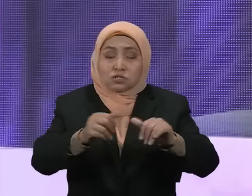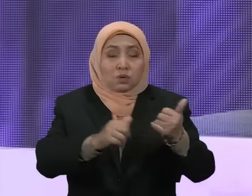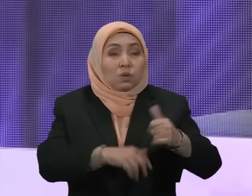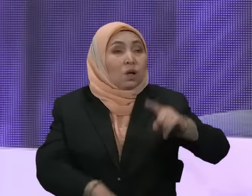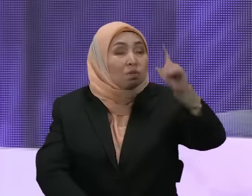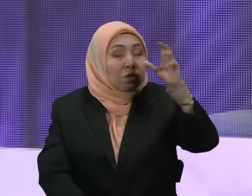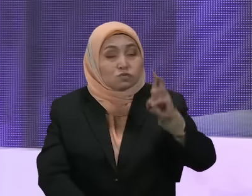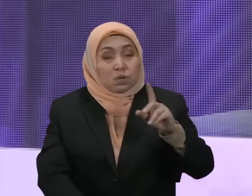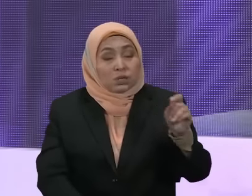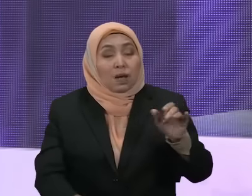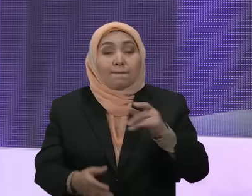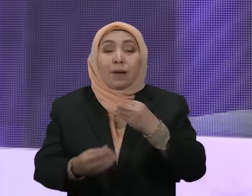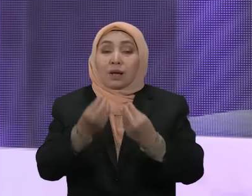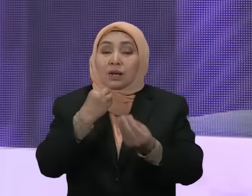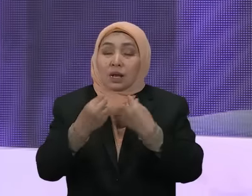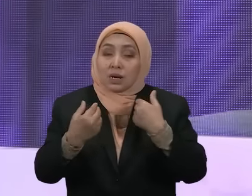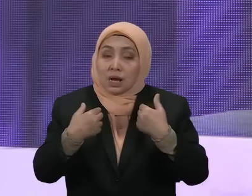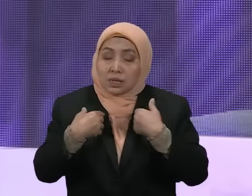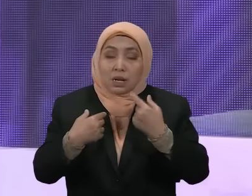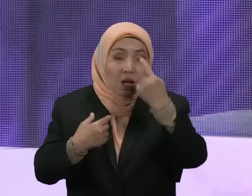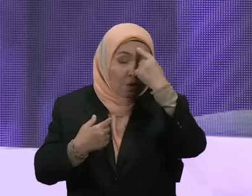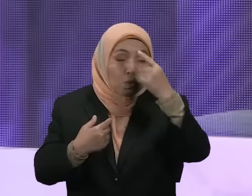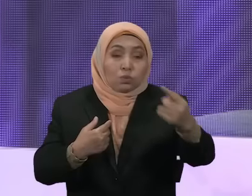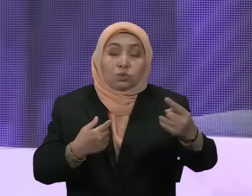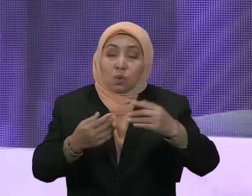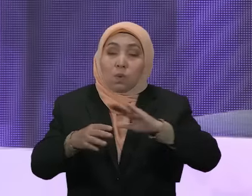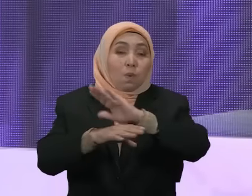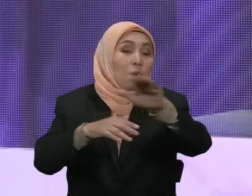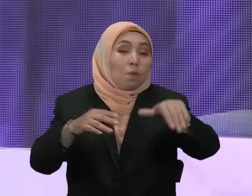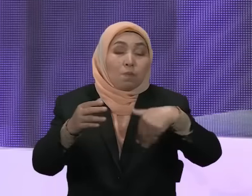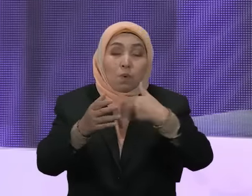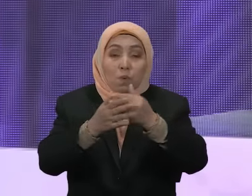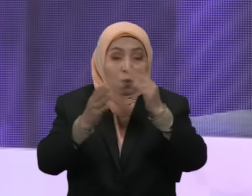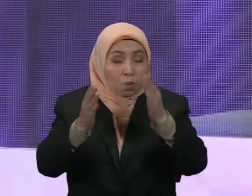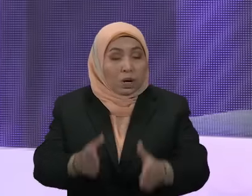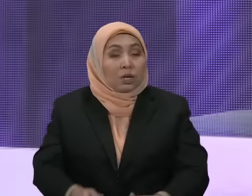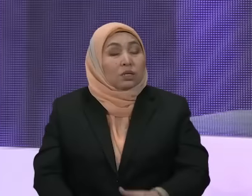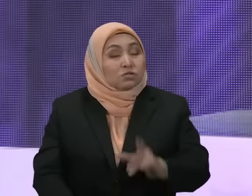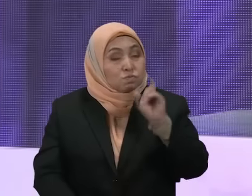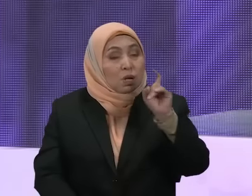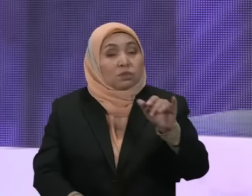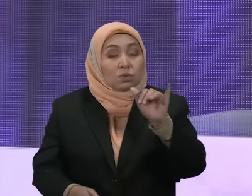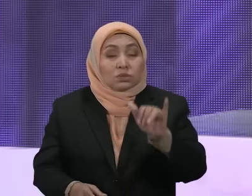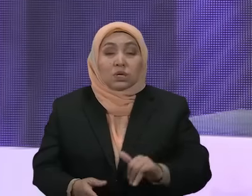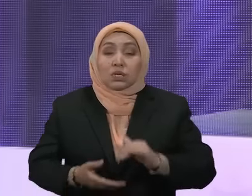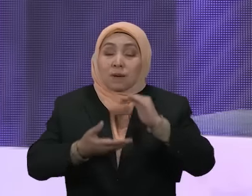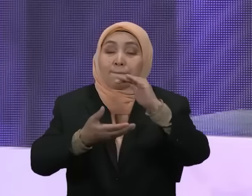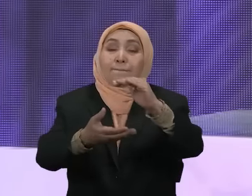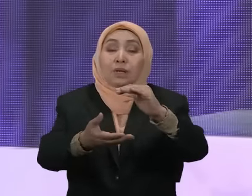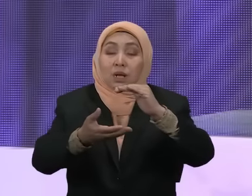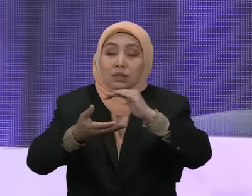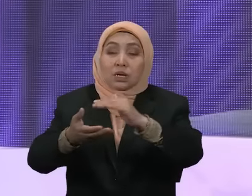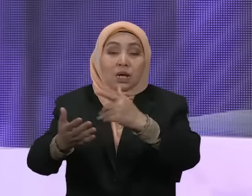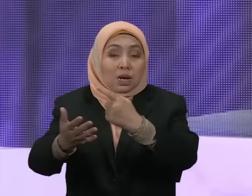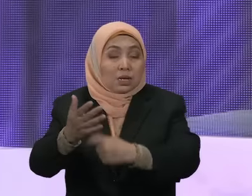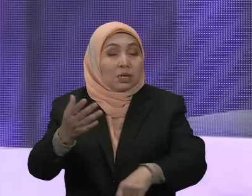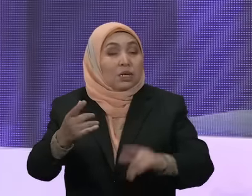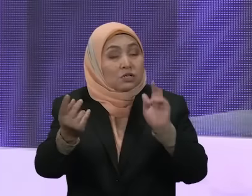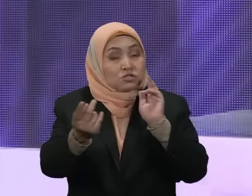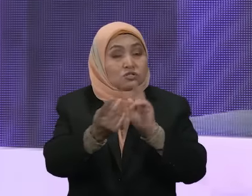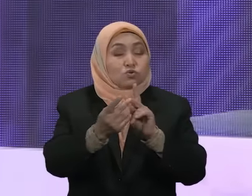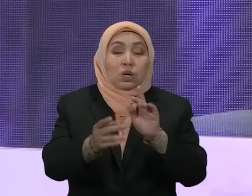Subhanahu Wa Taala, bahawa makanan adalah untuk milik semua orang, kan? Dan ianya sepatutnya dibekalkan dengan harga yang